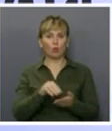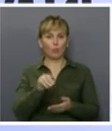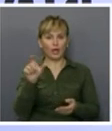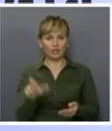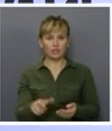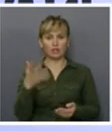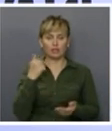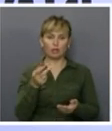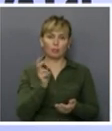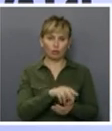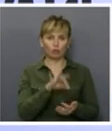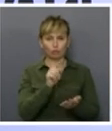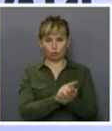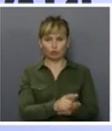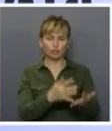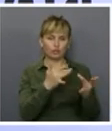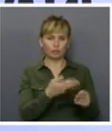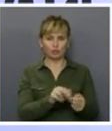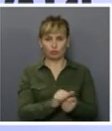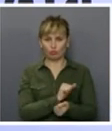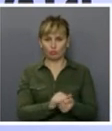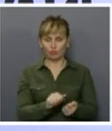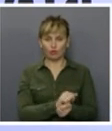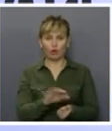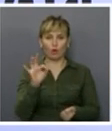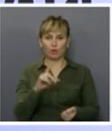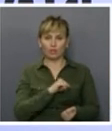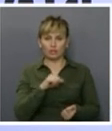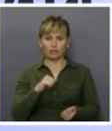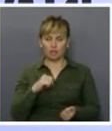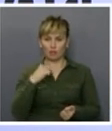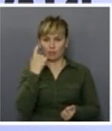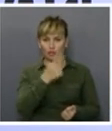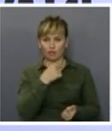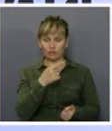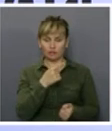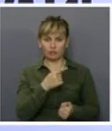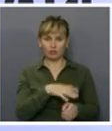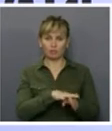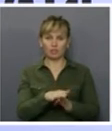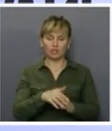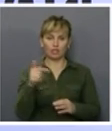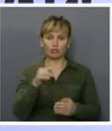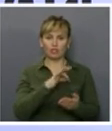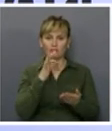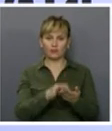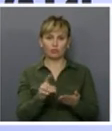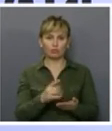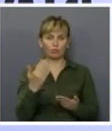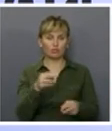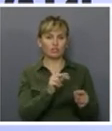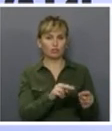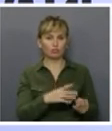покупатель, когда приходит, он должен требовать эти документы. Во-первых, он сам лично исполняет гражданскую ответственность о том, что он следит, что